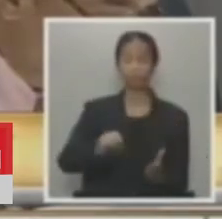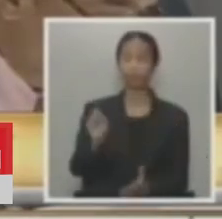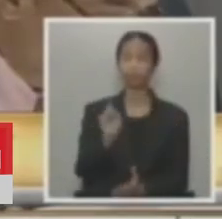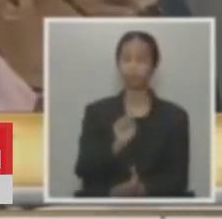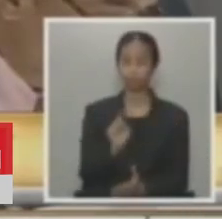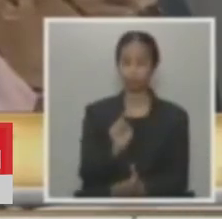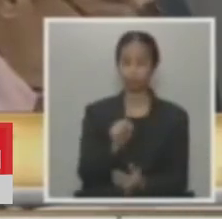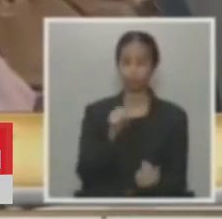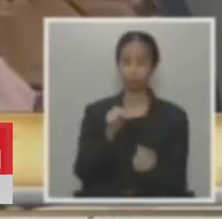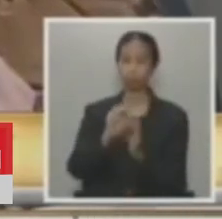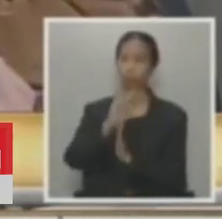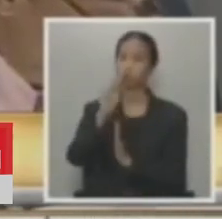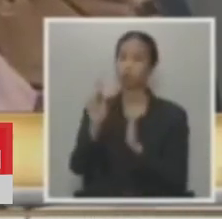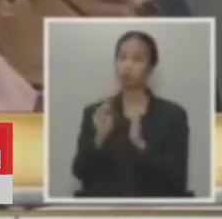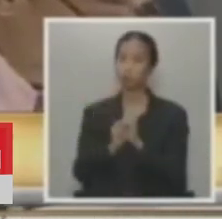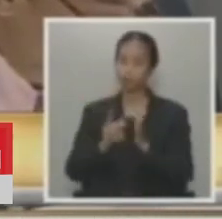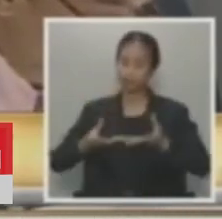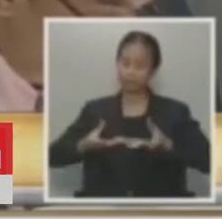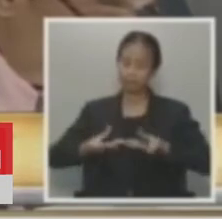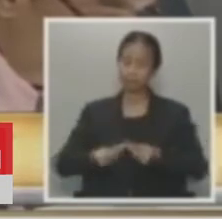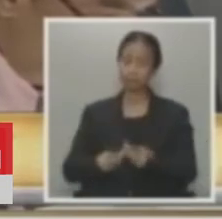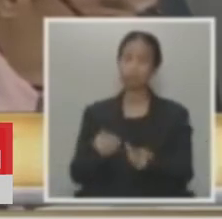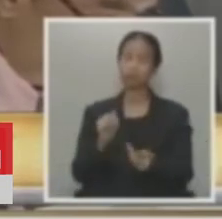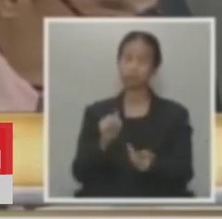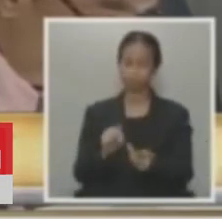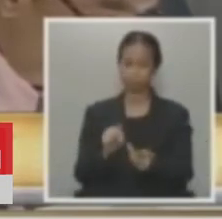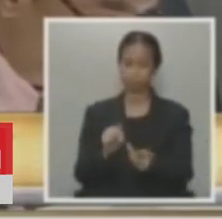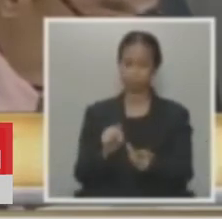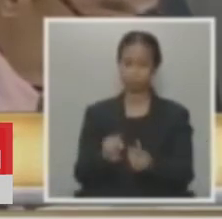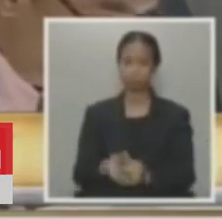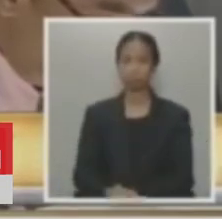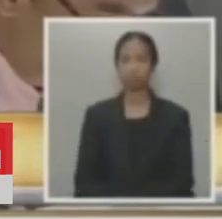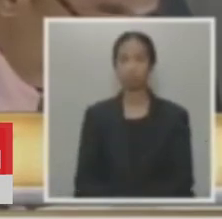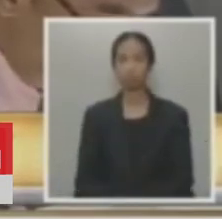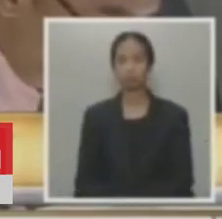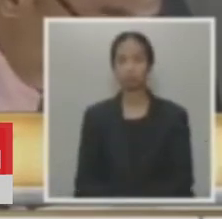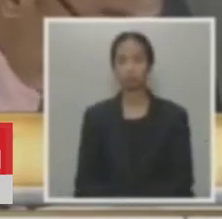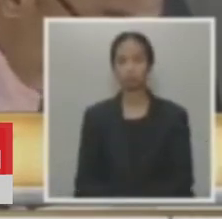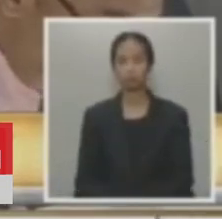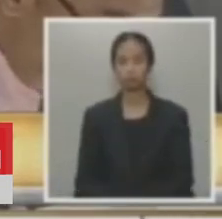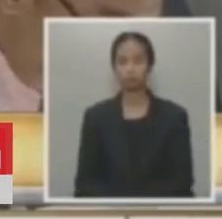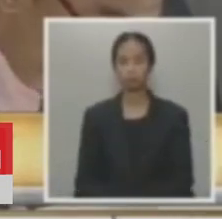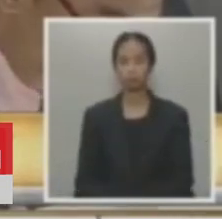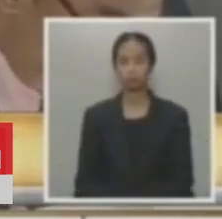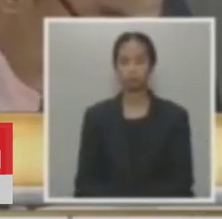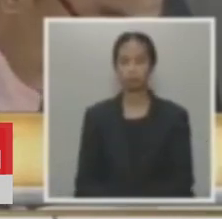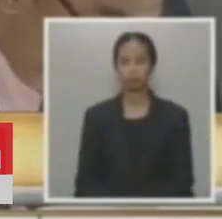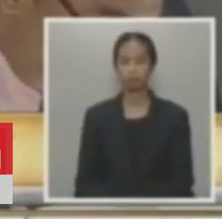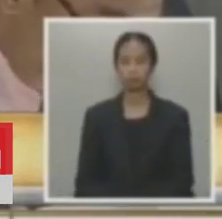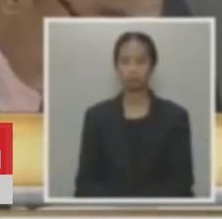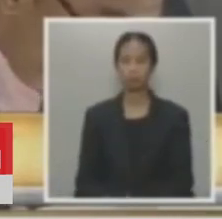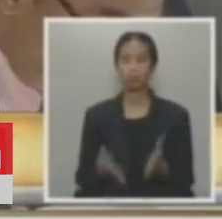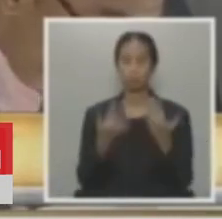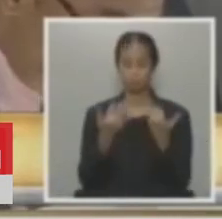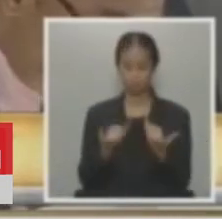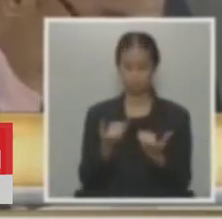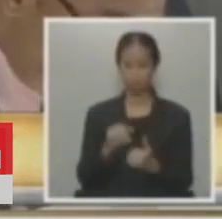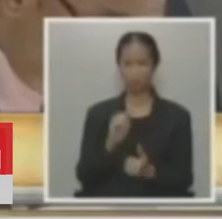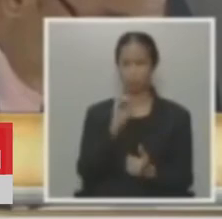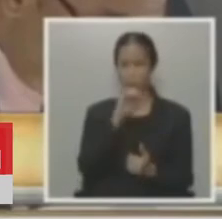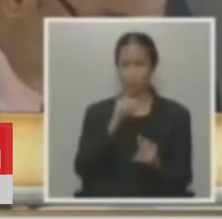เรื่องกฎหมายที่ดินเพราะวันนี้ท่านใช้คำว่าปฏิรู